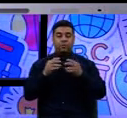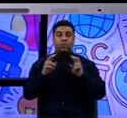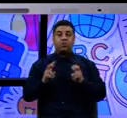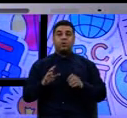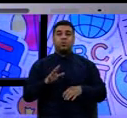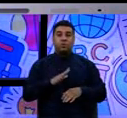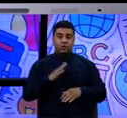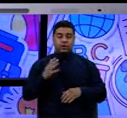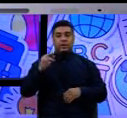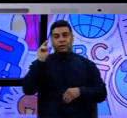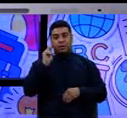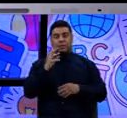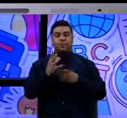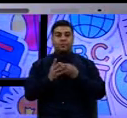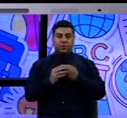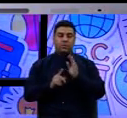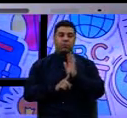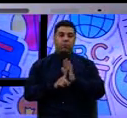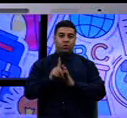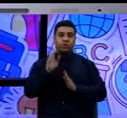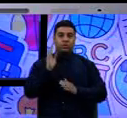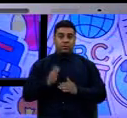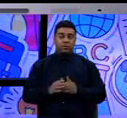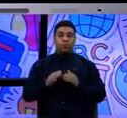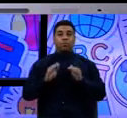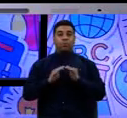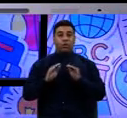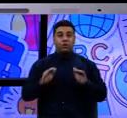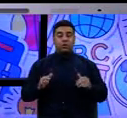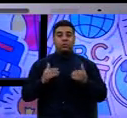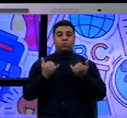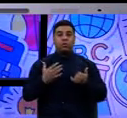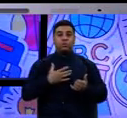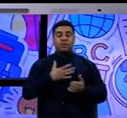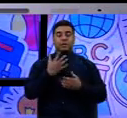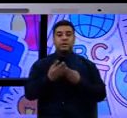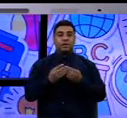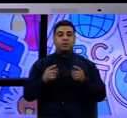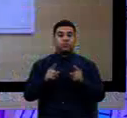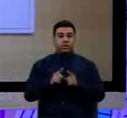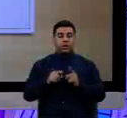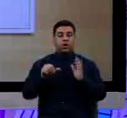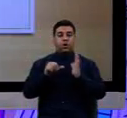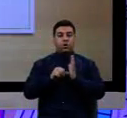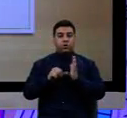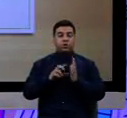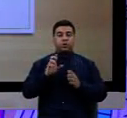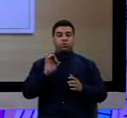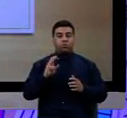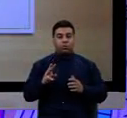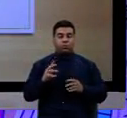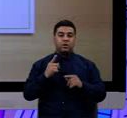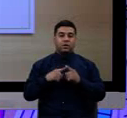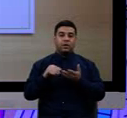o'tirib olgan bo'lsangiz, darsimizni birgalikda boshlaymiz. Bolajonlar, bugun sizlar bilan 6-chi